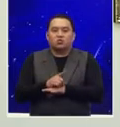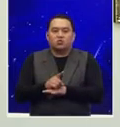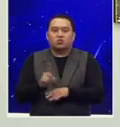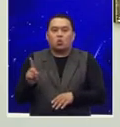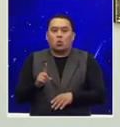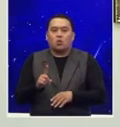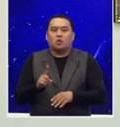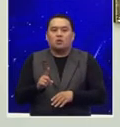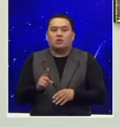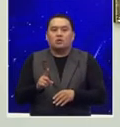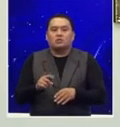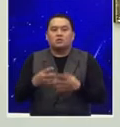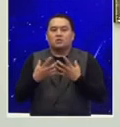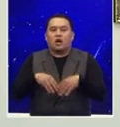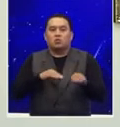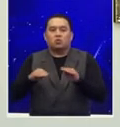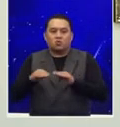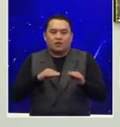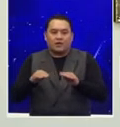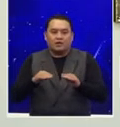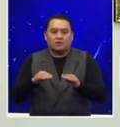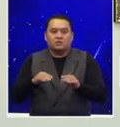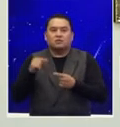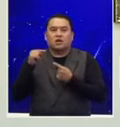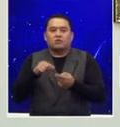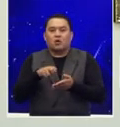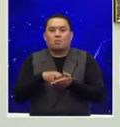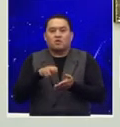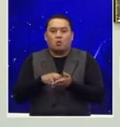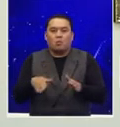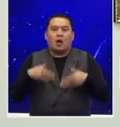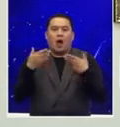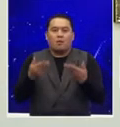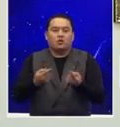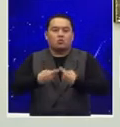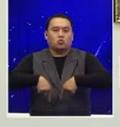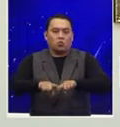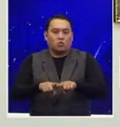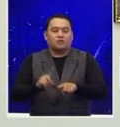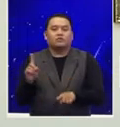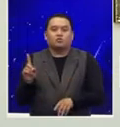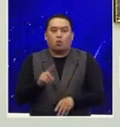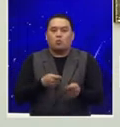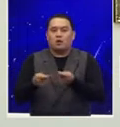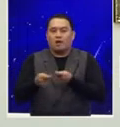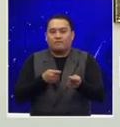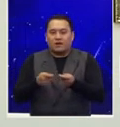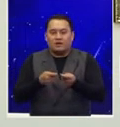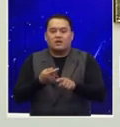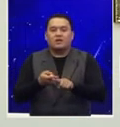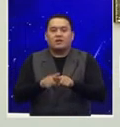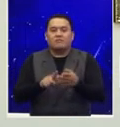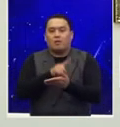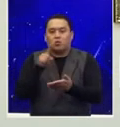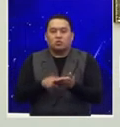хватает редукторов, не хватает некоторых задвижек. С соответствующим письмом мы обратились в компетентные органы. А управление энергетики с этим вопросом